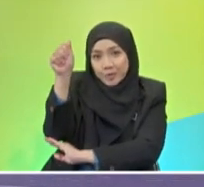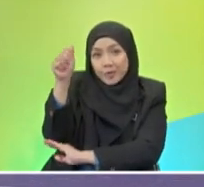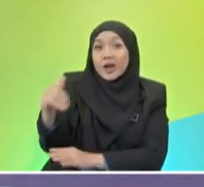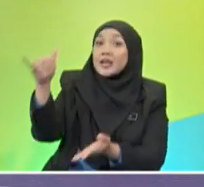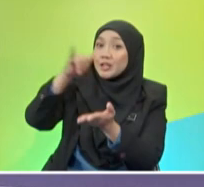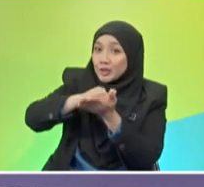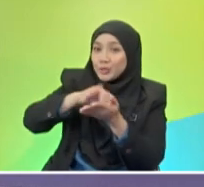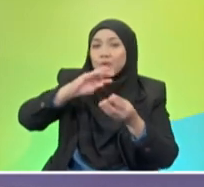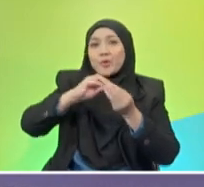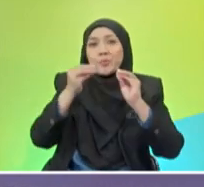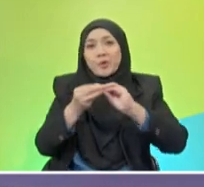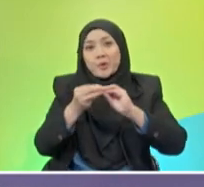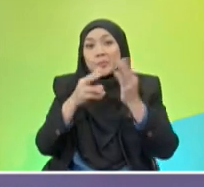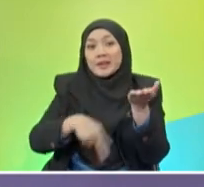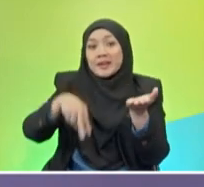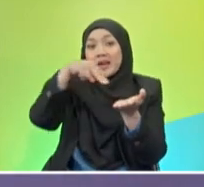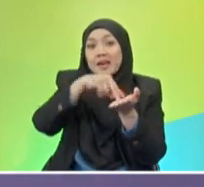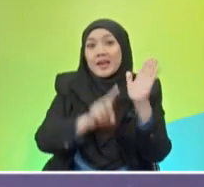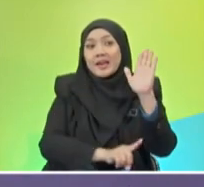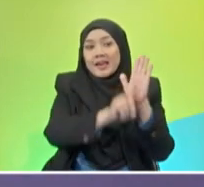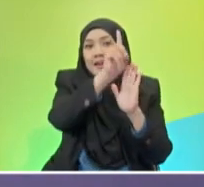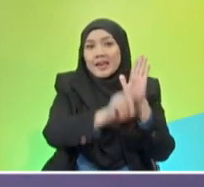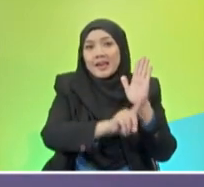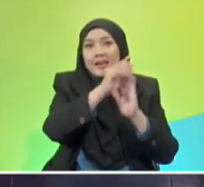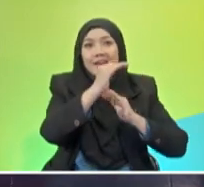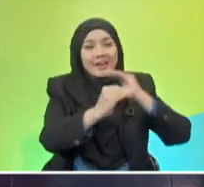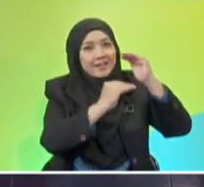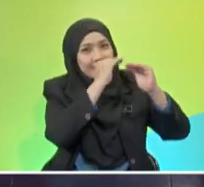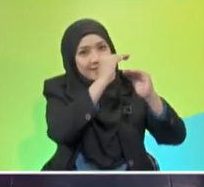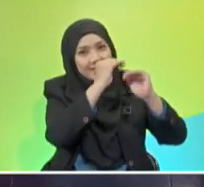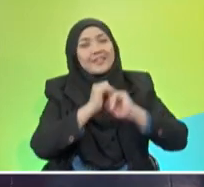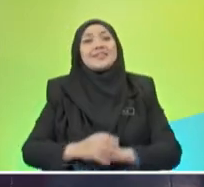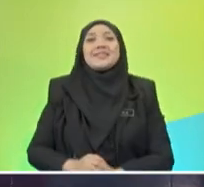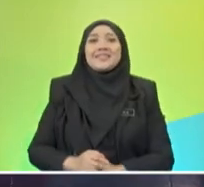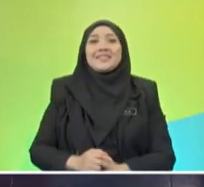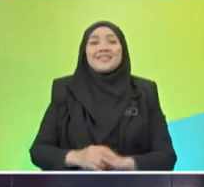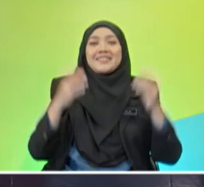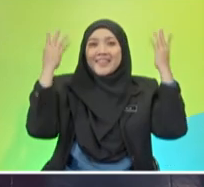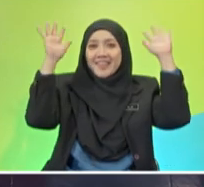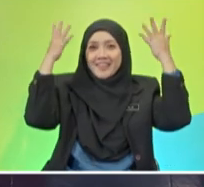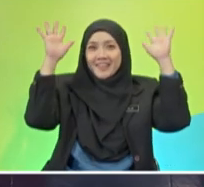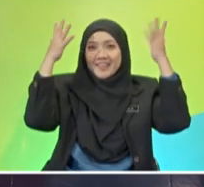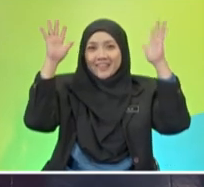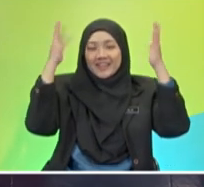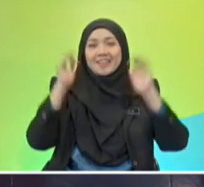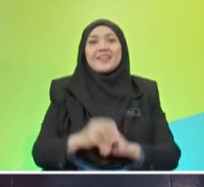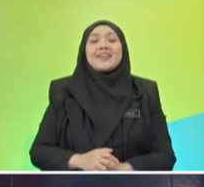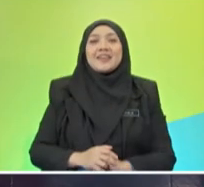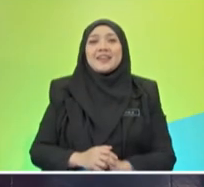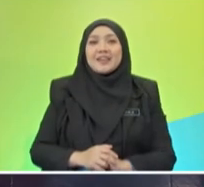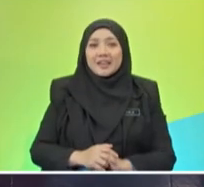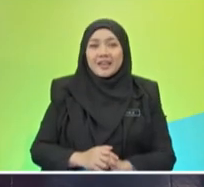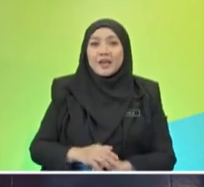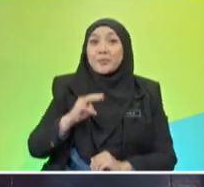1, 2, 3, 4, 5, 6, 7, 8, 9 dan 10. Itu nombor menaik. Bagus, tahniah Chris. Yeay. Jadi tahniah Chris semua. Dan anak-anak murid di rumah